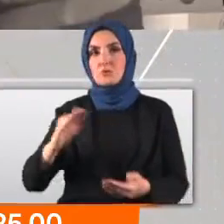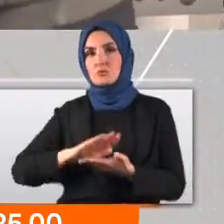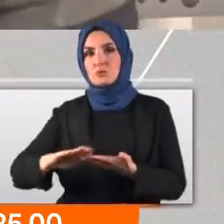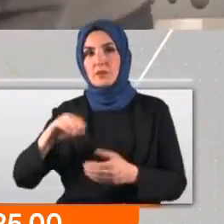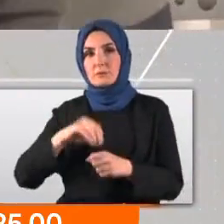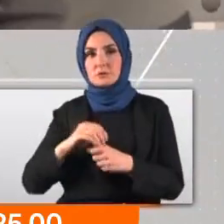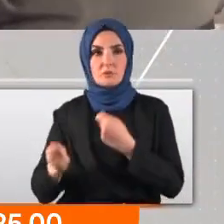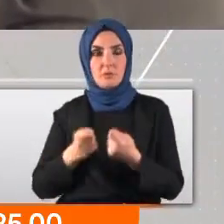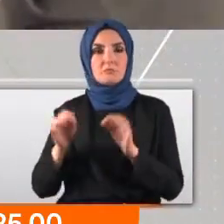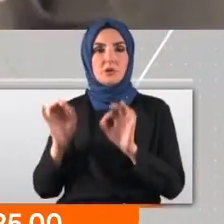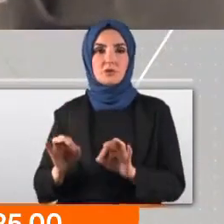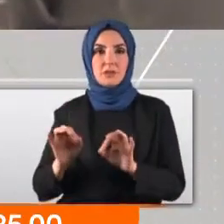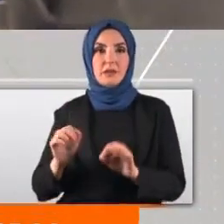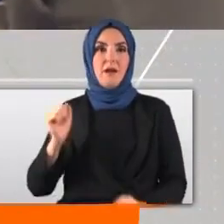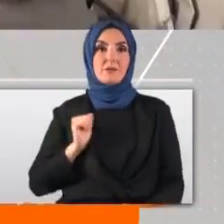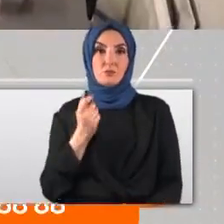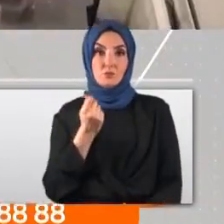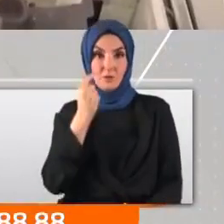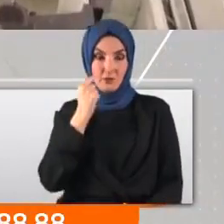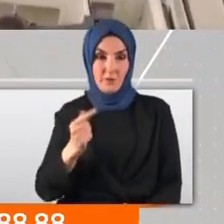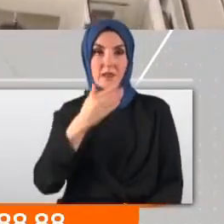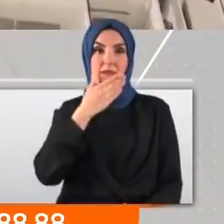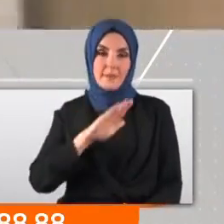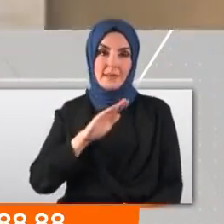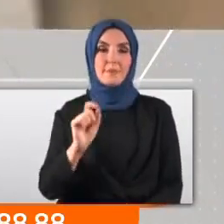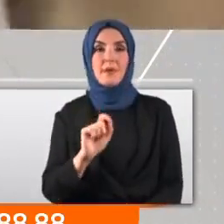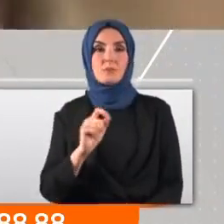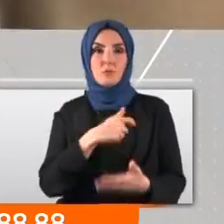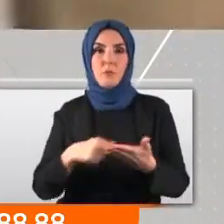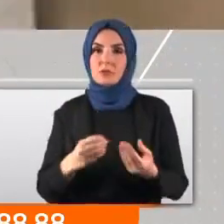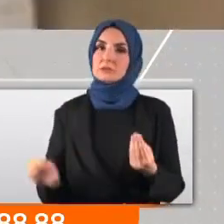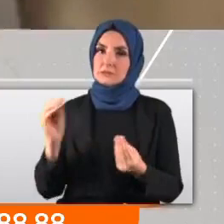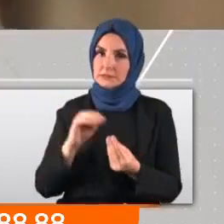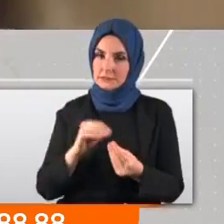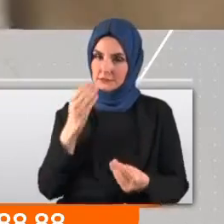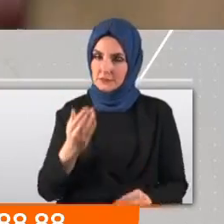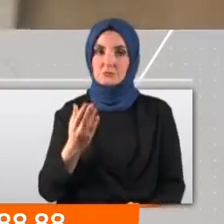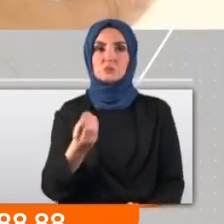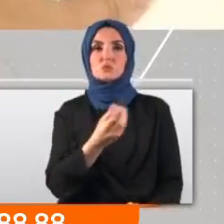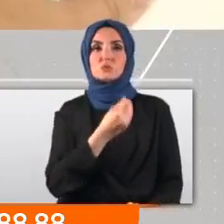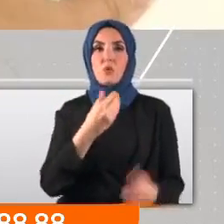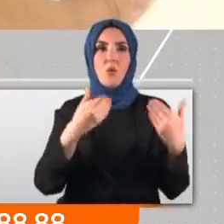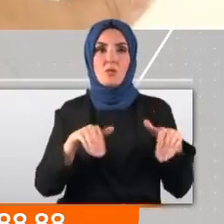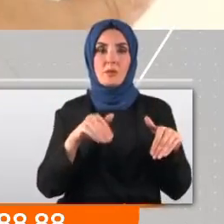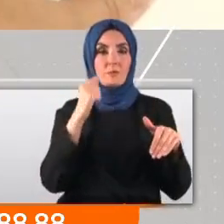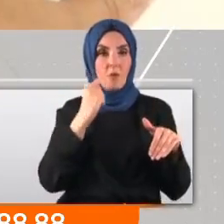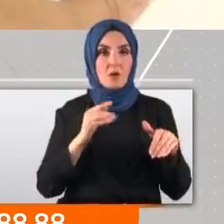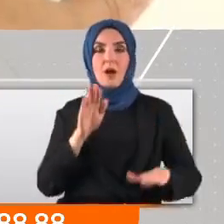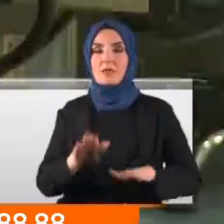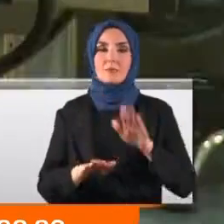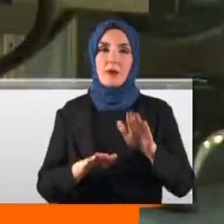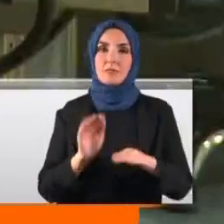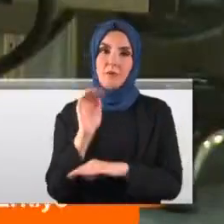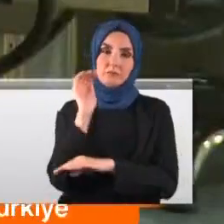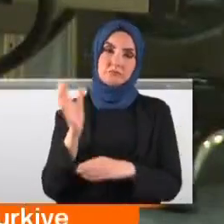Asgari ücretten emekli ve memur maaşlarını yükseltmeye pek çok tedbiri adım adım hayata